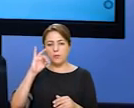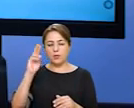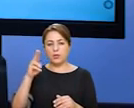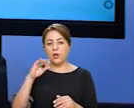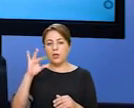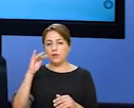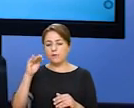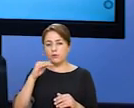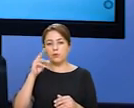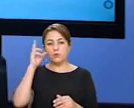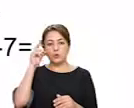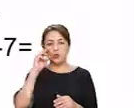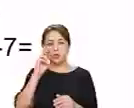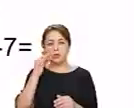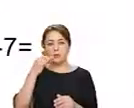сон қиматы екен.